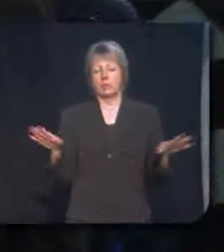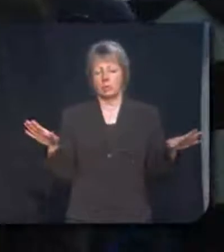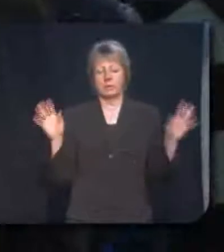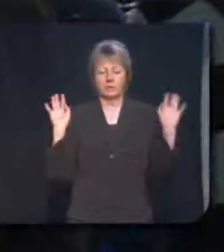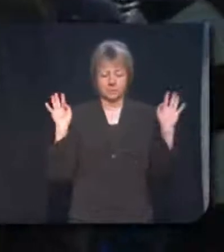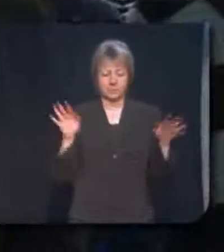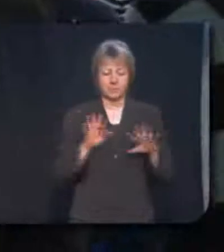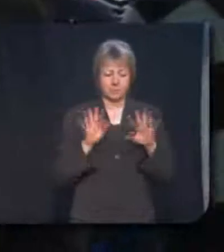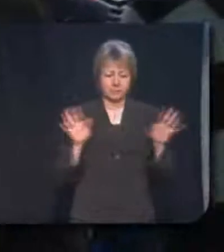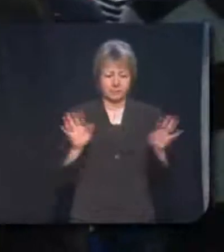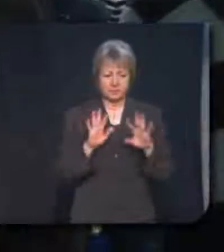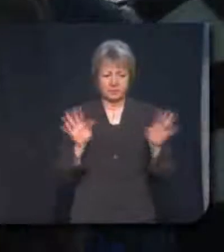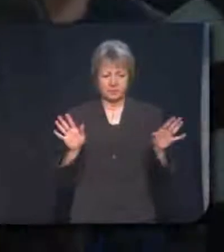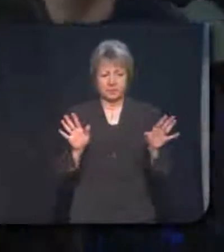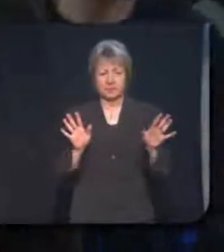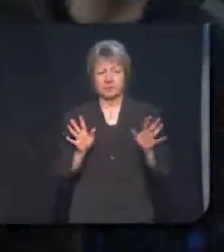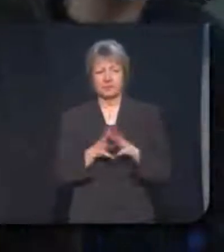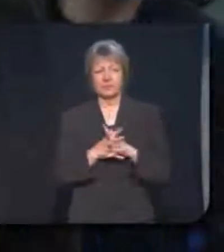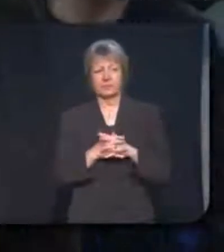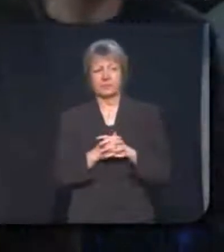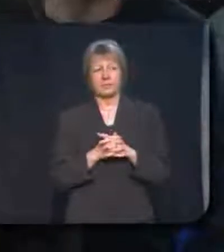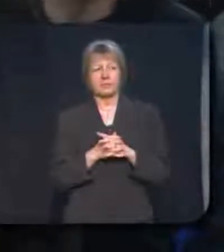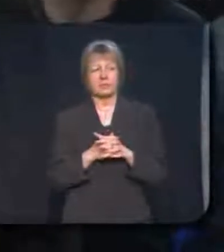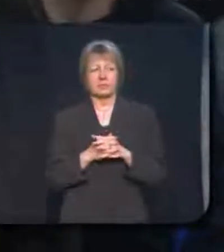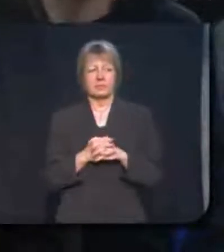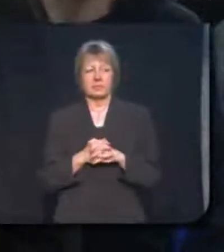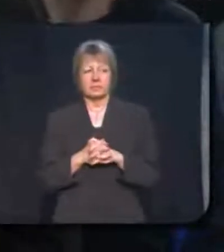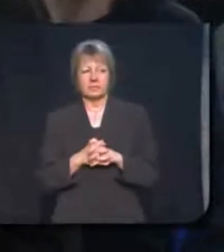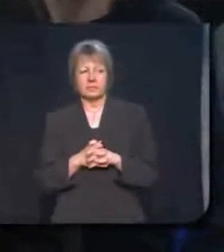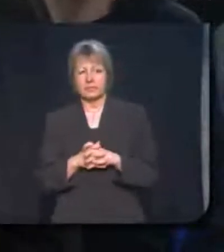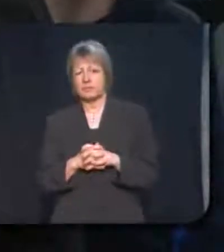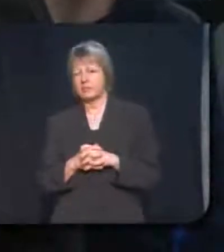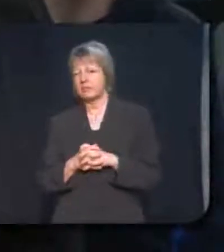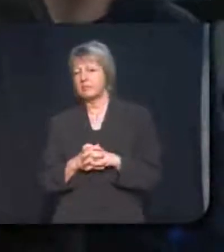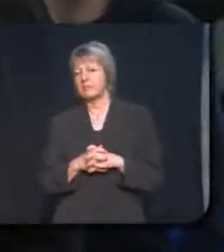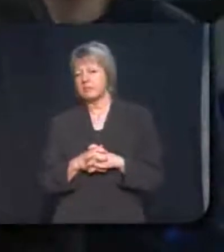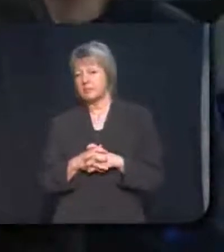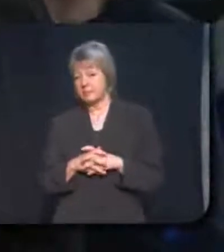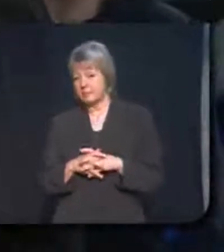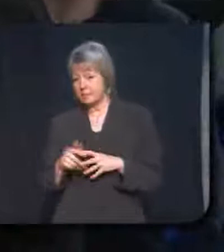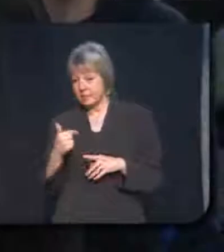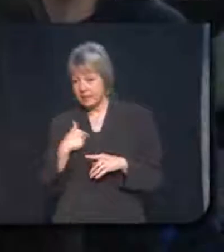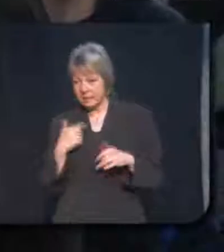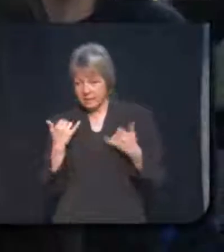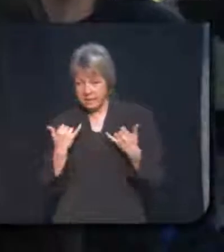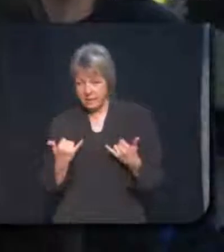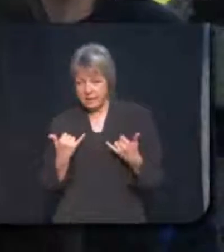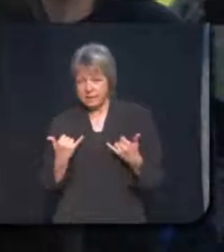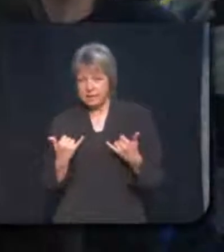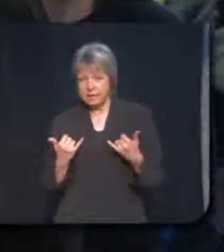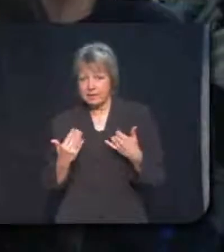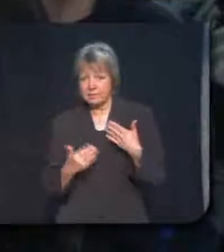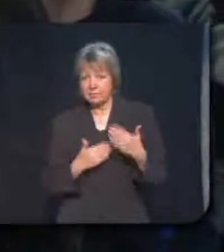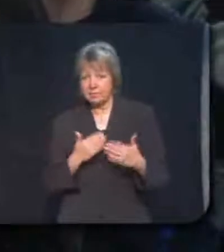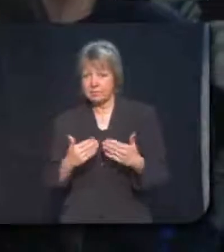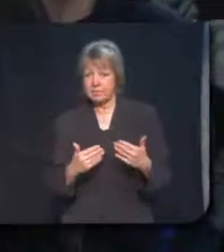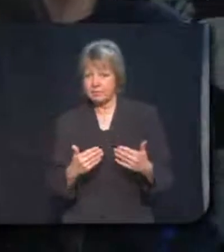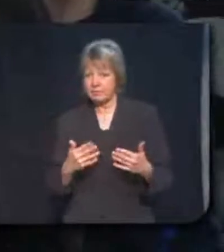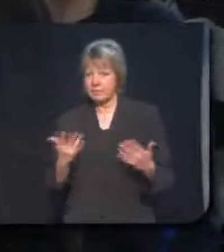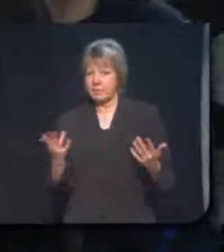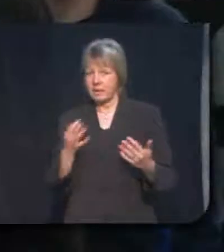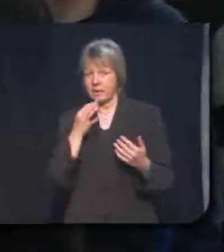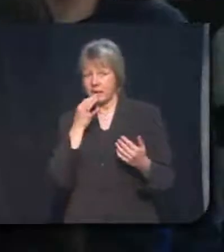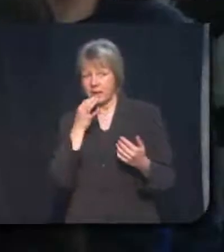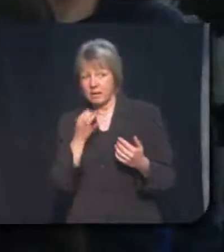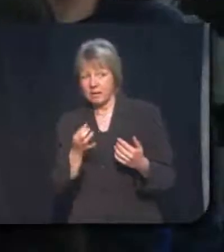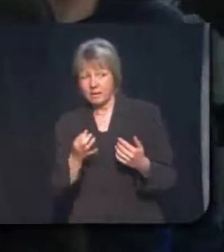ich darf auch Meinungsbilder mit euch machen ich mache jetzt meine Meinungsbild mit euch findet ihr also habt ihr für euch eure